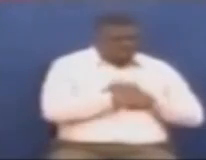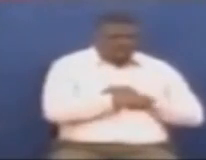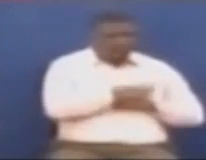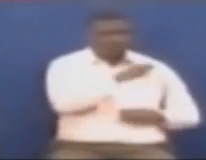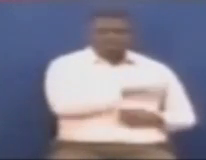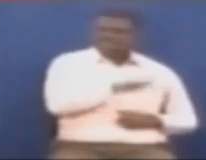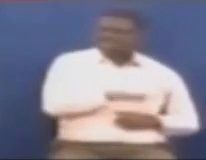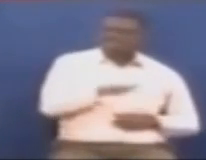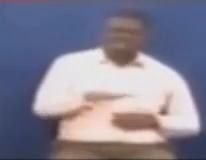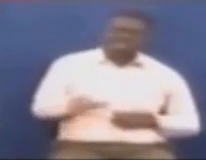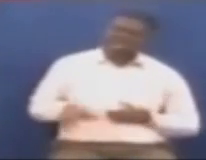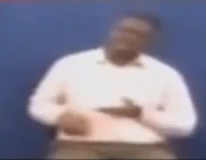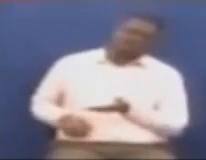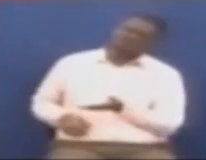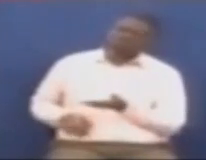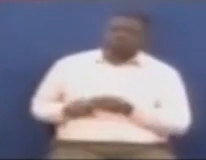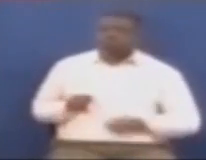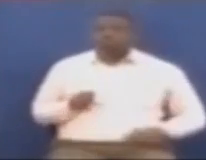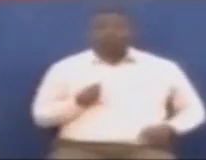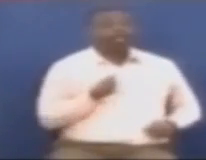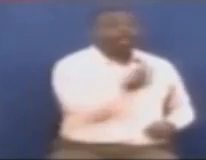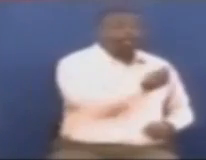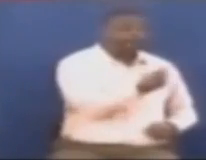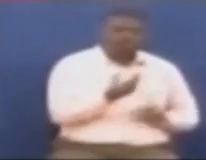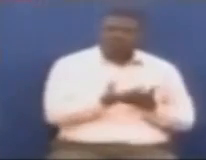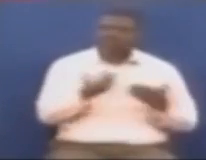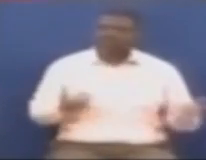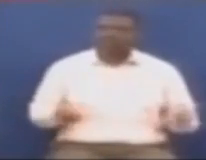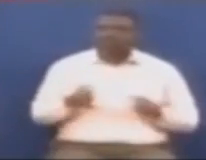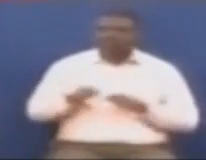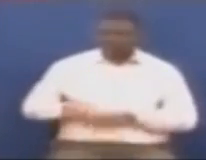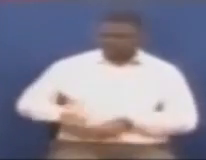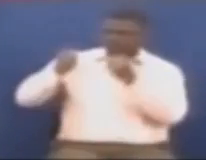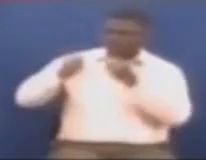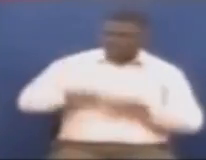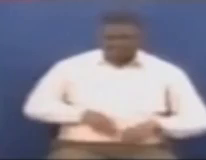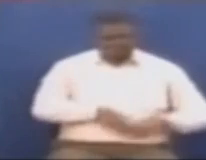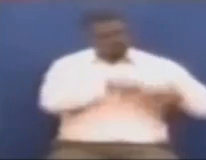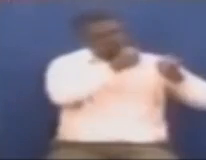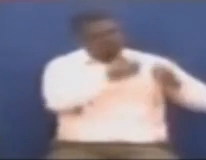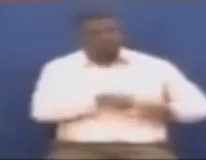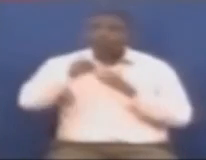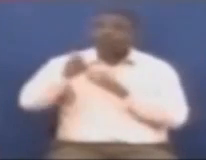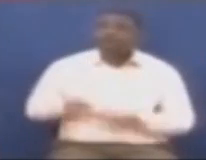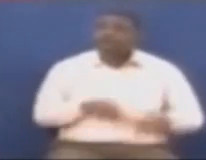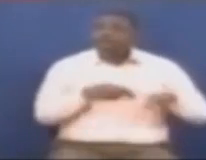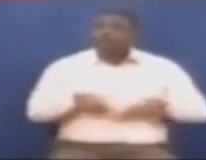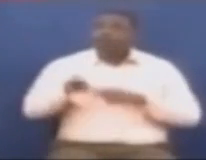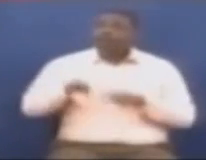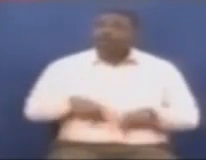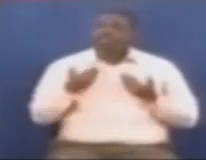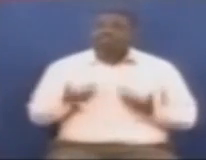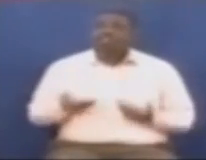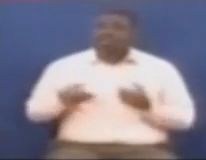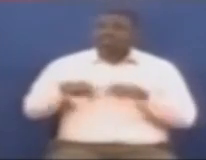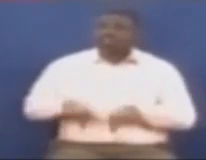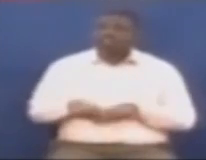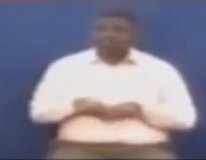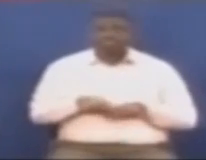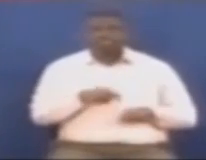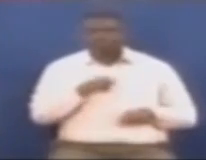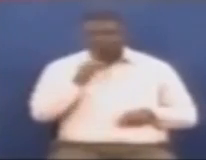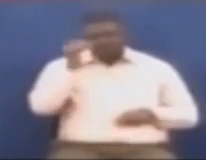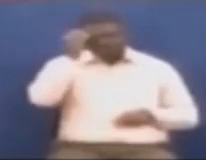mashirika yalikuwa tayari yameisha waingeji wale lawyers. Lakini kwa vyote vile, kwa sasa hivi wanafanya kazi